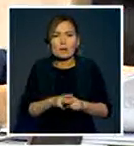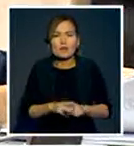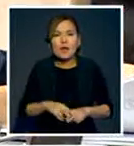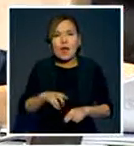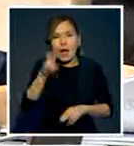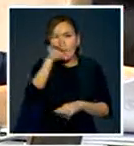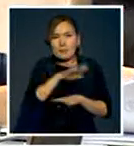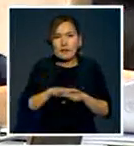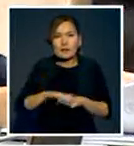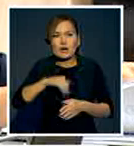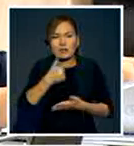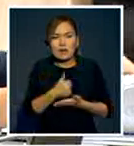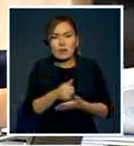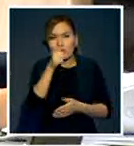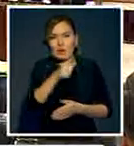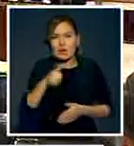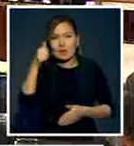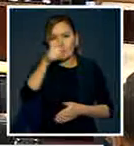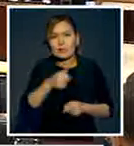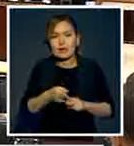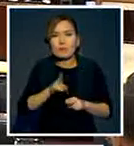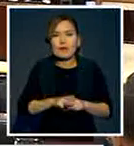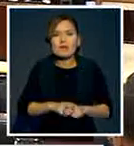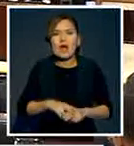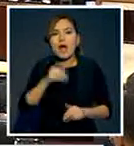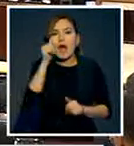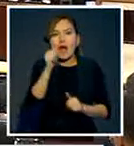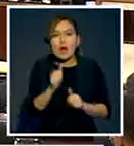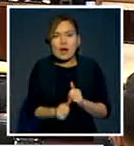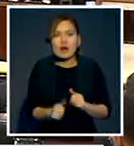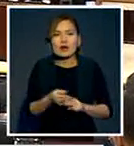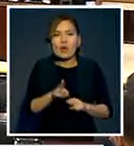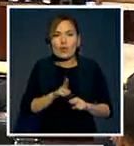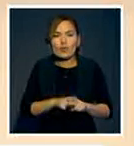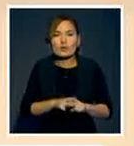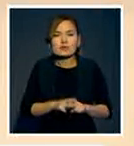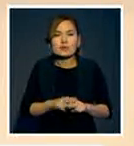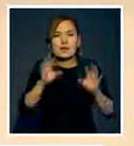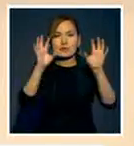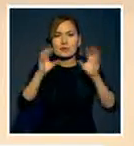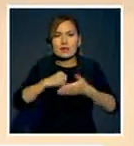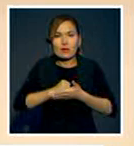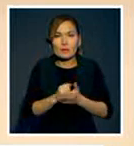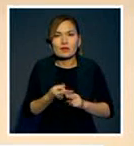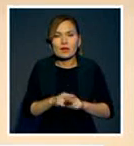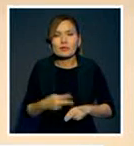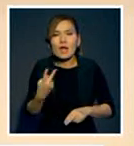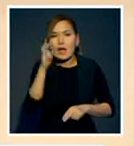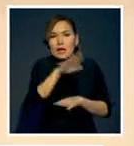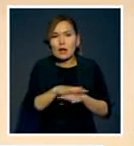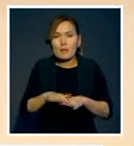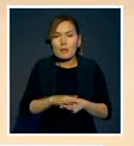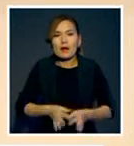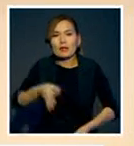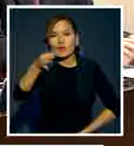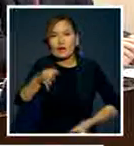отырған келісімдер мемлекет басшысының былтыр Эр-Риядқа жасаған сапары кезінде жүзеге асты. Отырыс барысында екел өзара